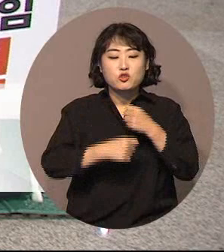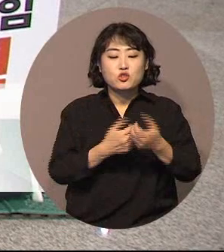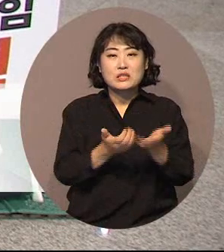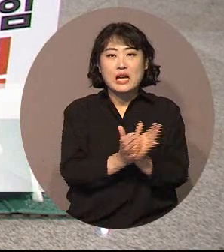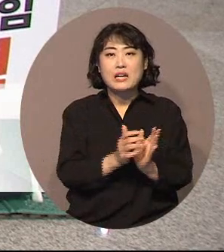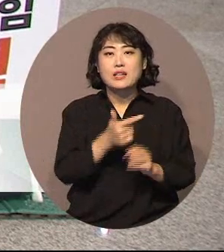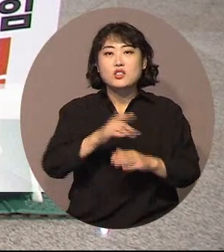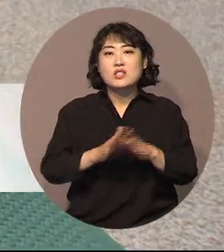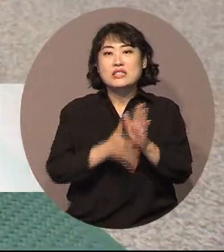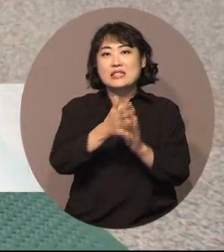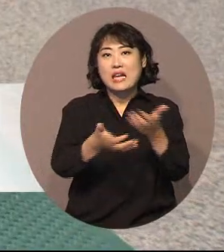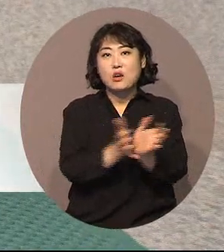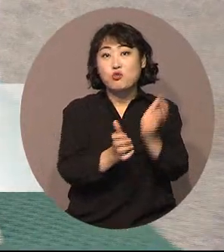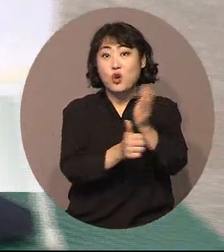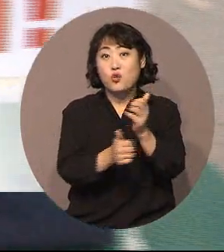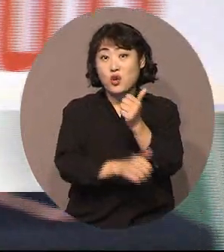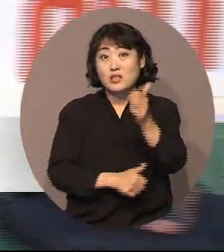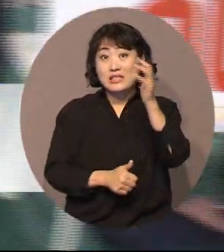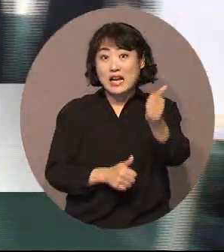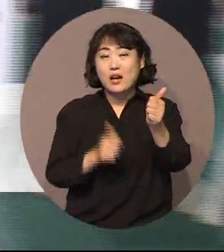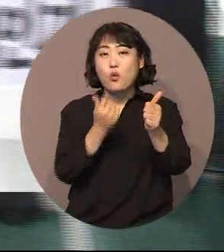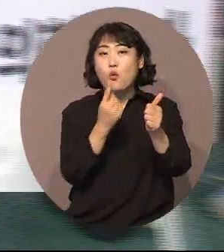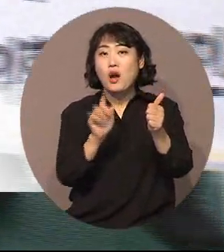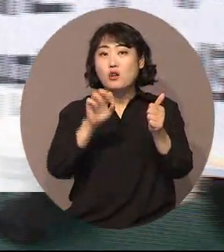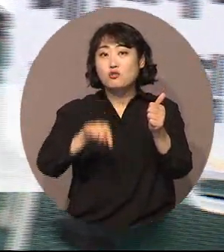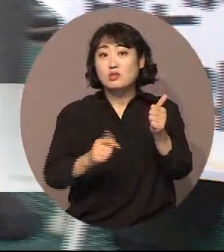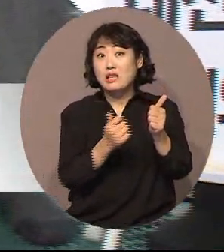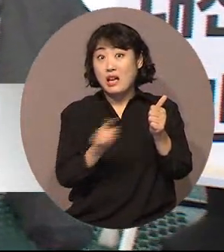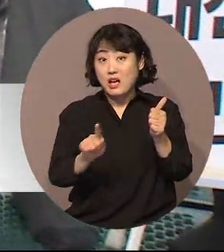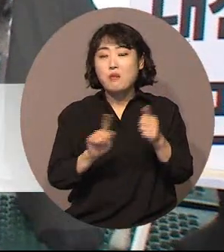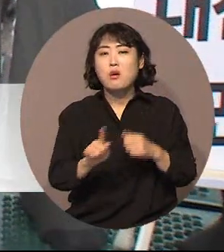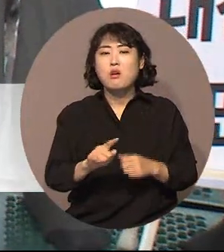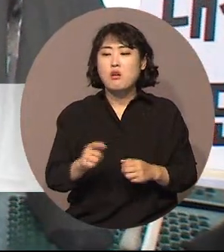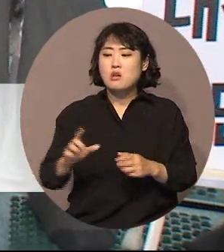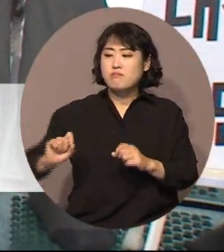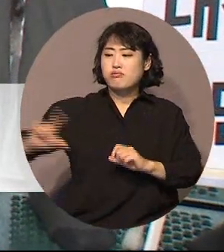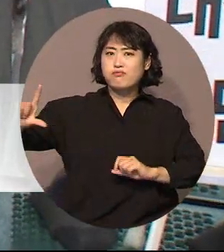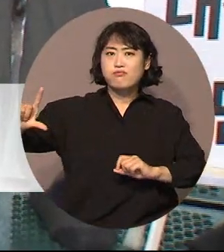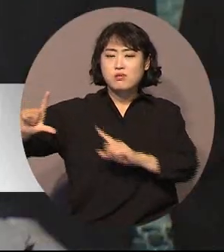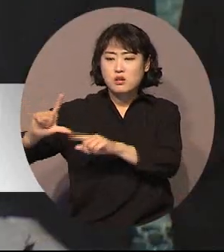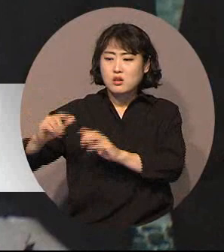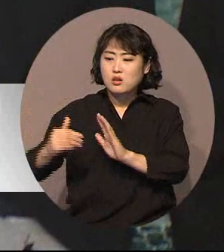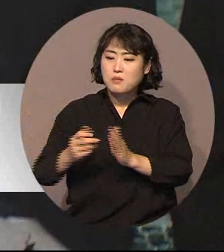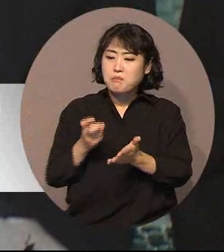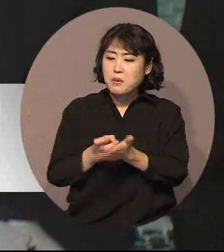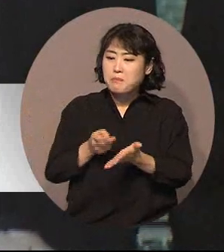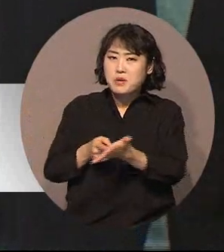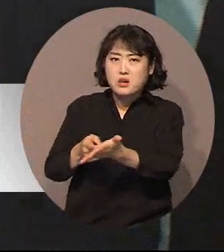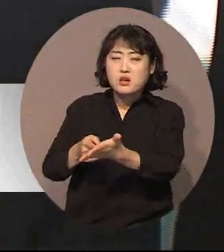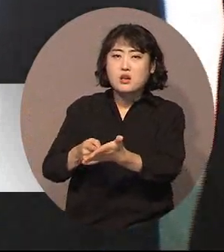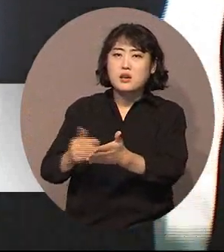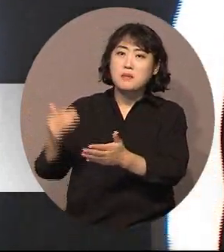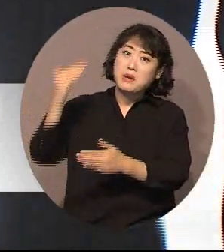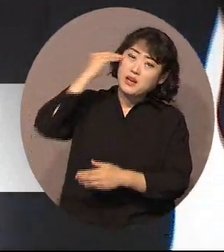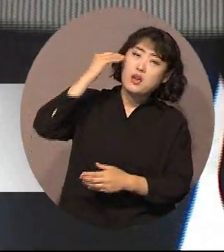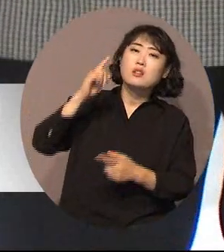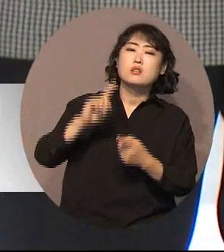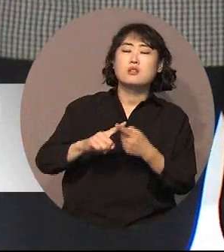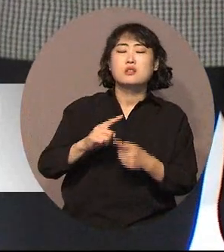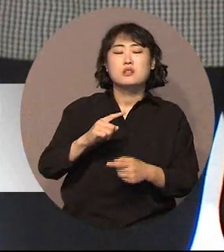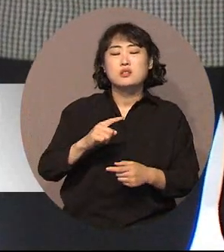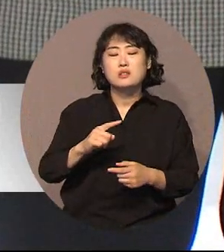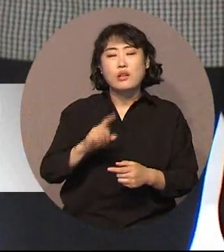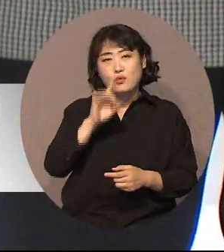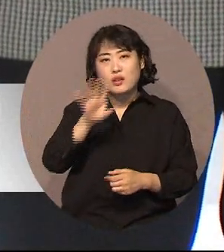대전시당 위원장은 다수당의 힘으로 조례 상정을 막는 건 의회 민주주의를 부정하는 처사라며